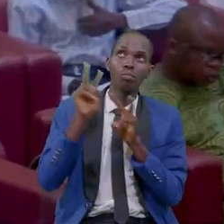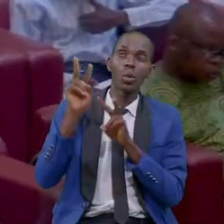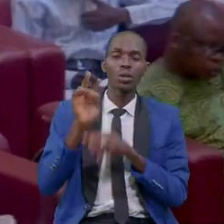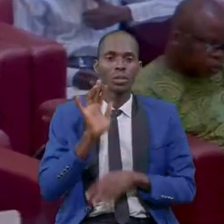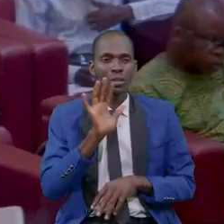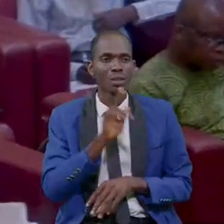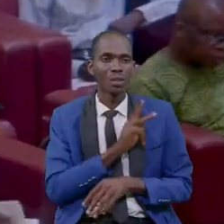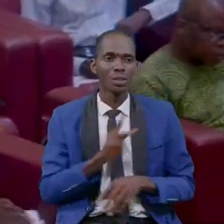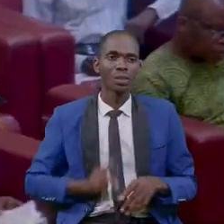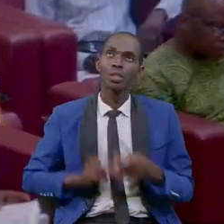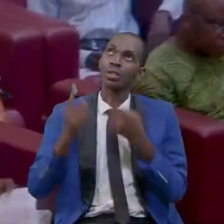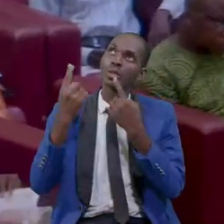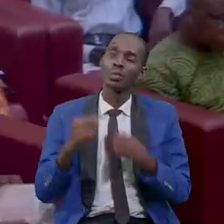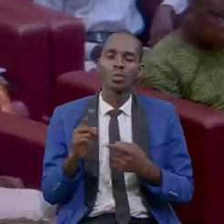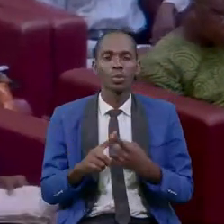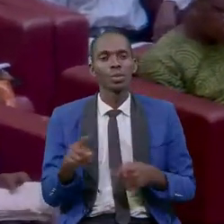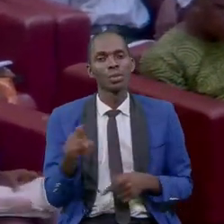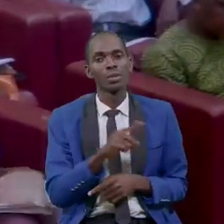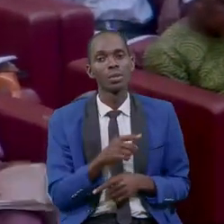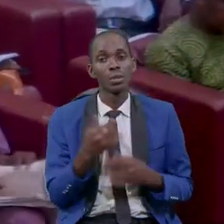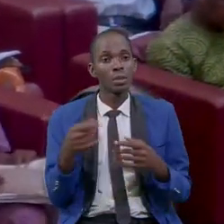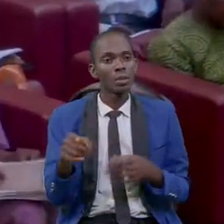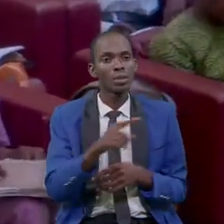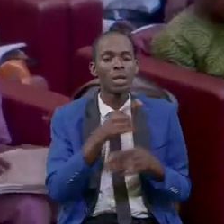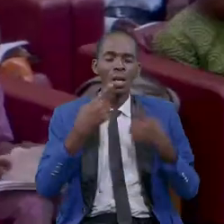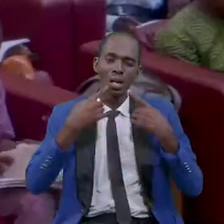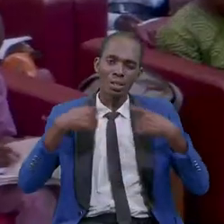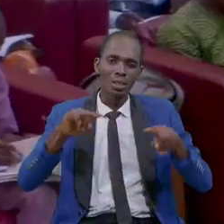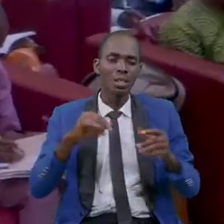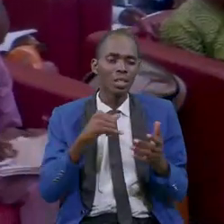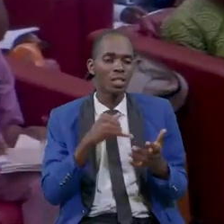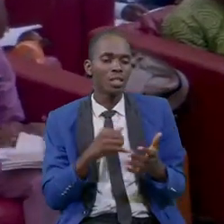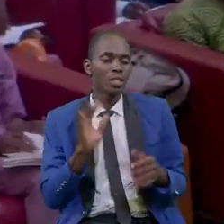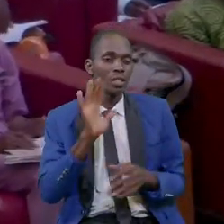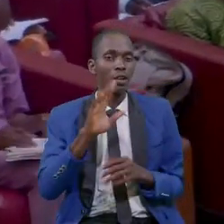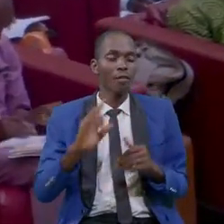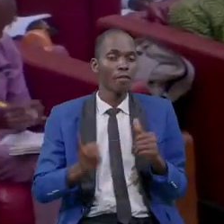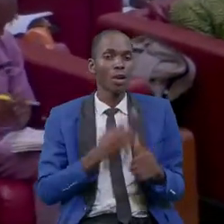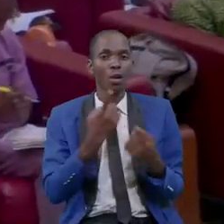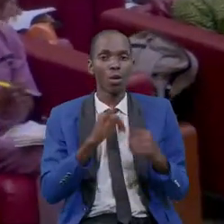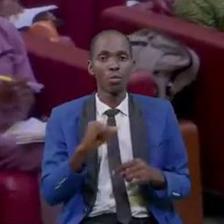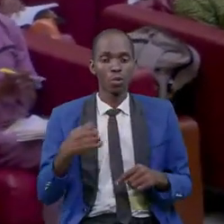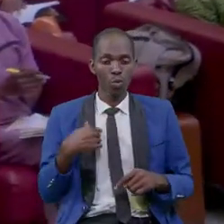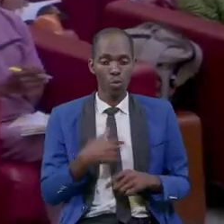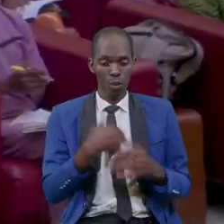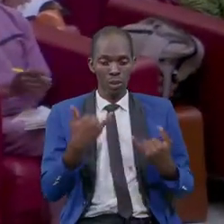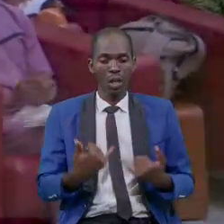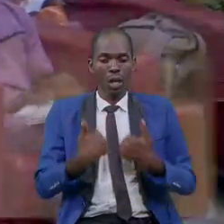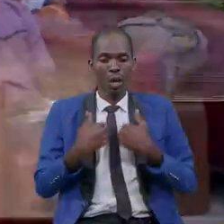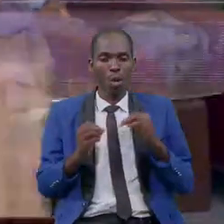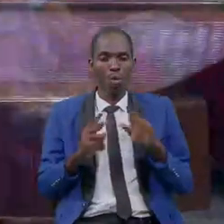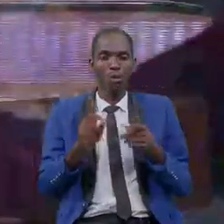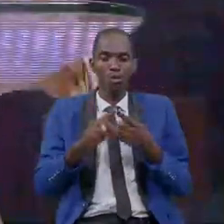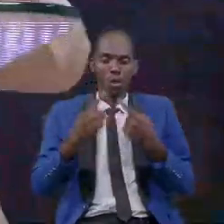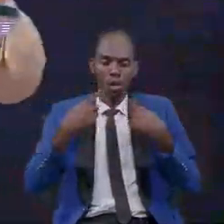ton roi vient à toi. » Ils ont annoncé son premier avènement. Alors, maintenant,